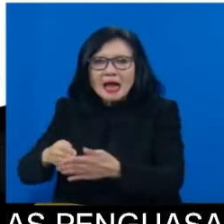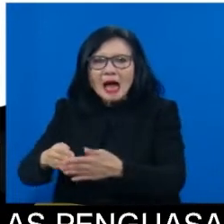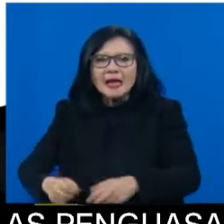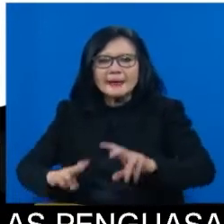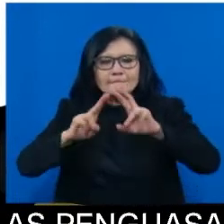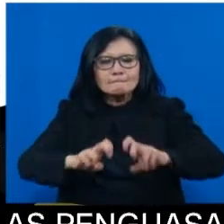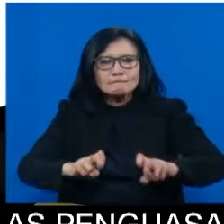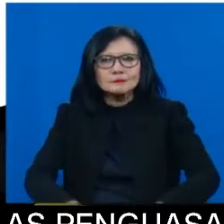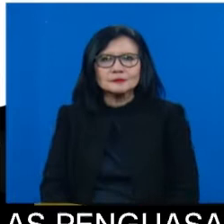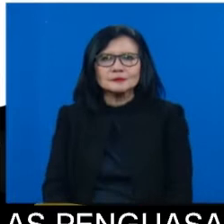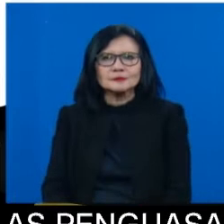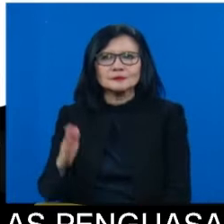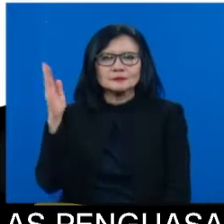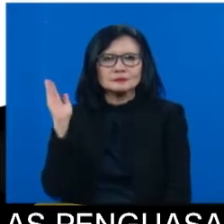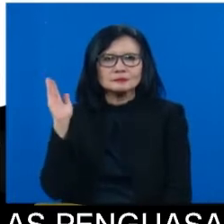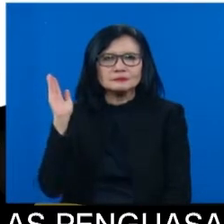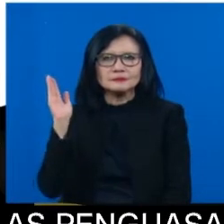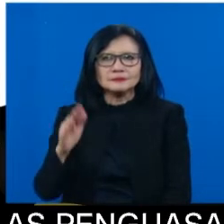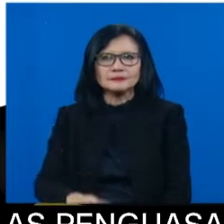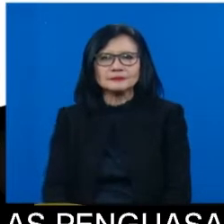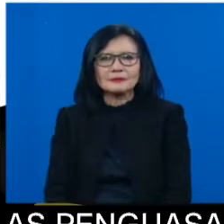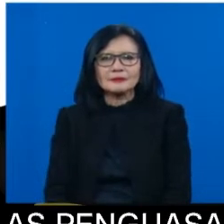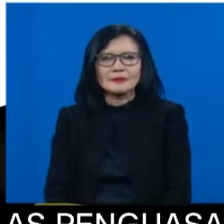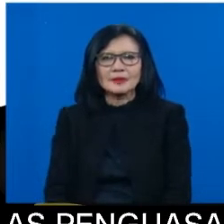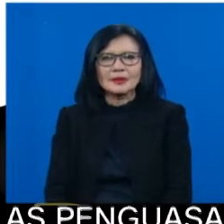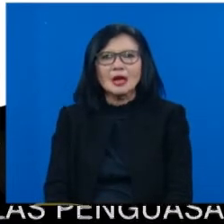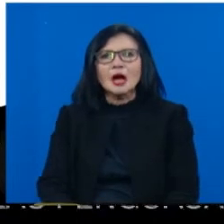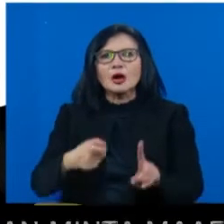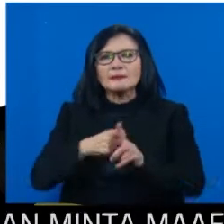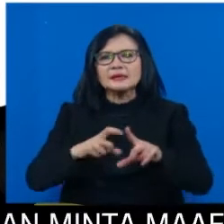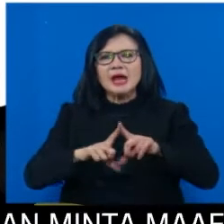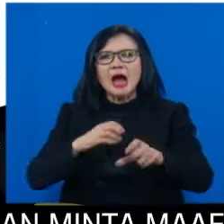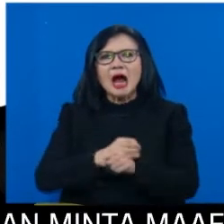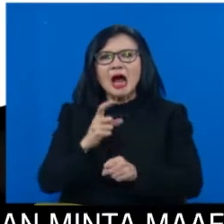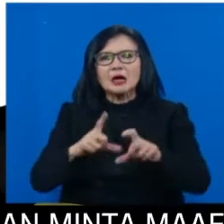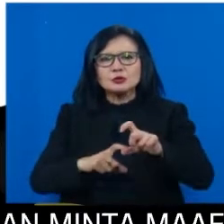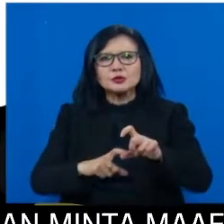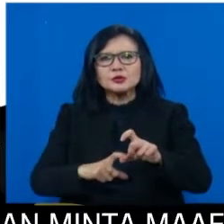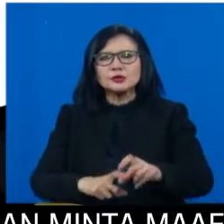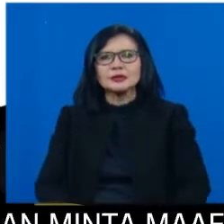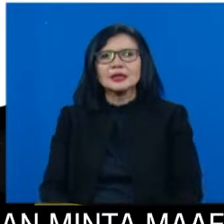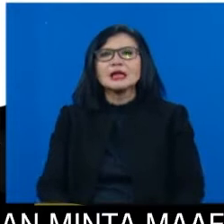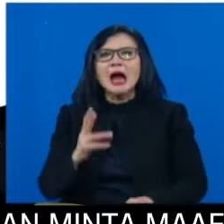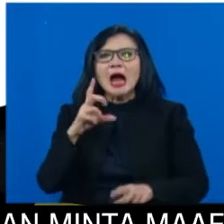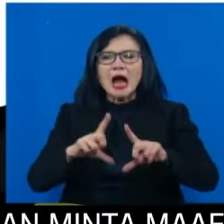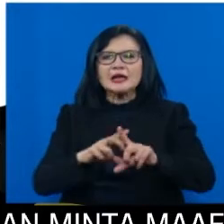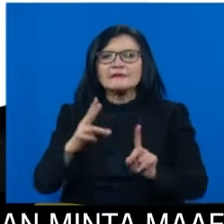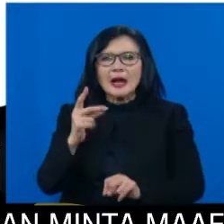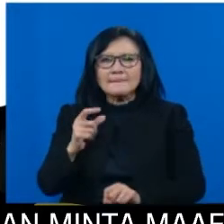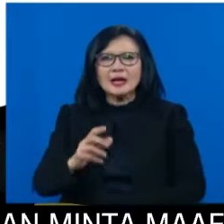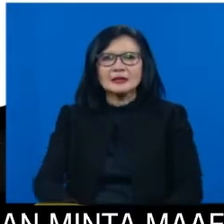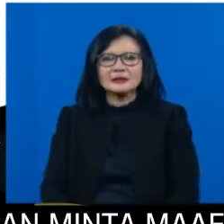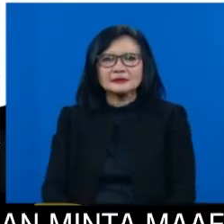Ferdi sambo Brigjen Hendra Kurniawan Kombes Agus Nur Patria AKBP Arif Rahman Arifin